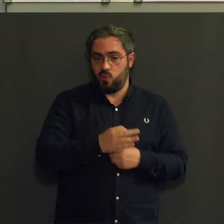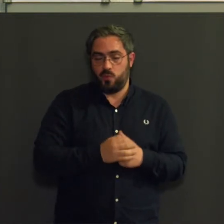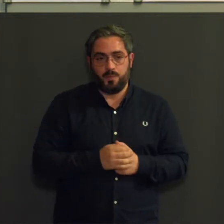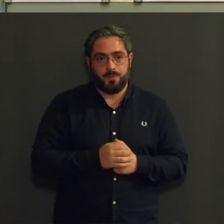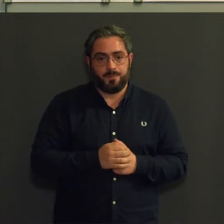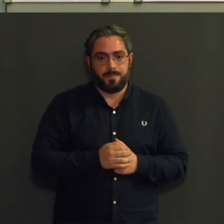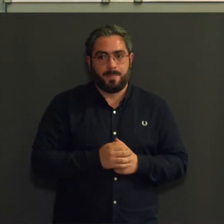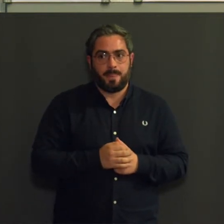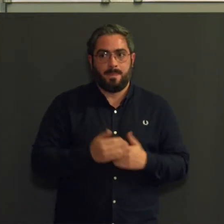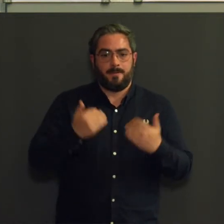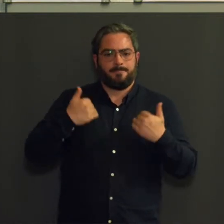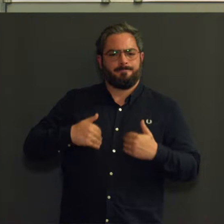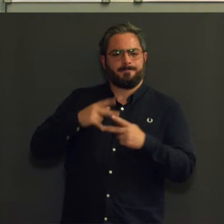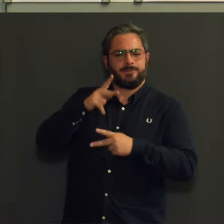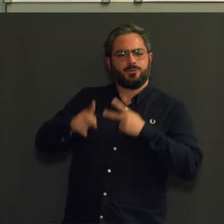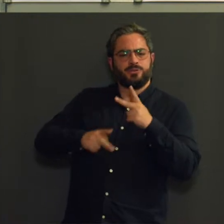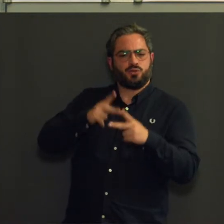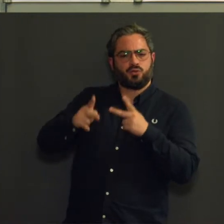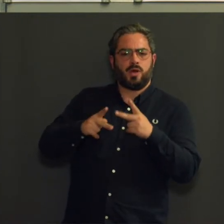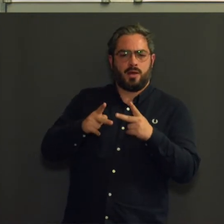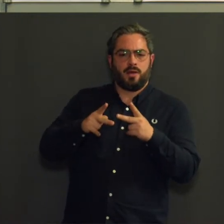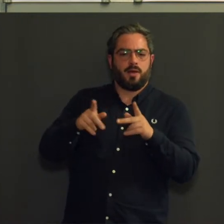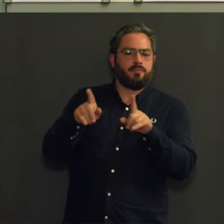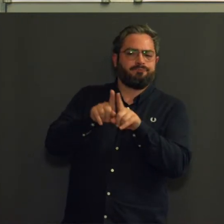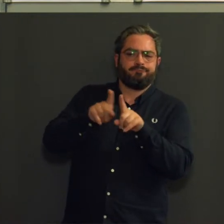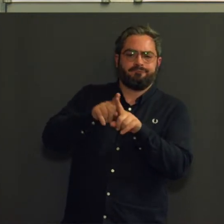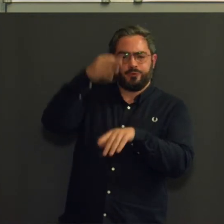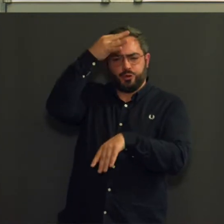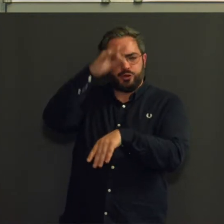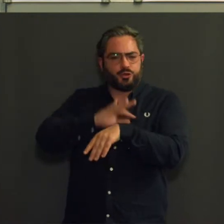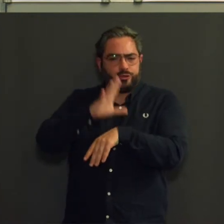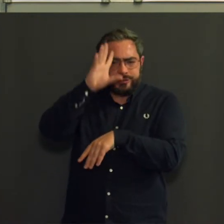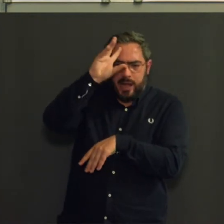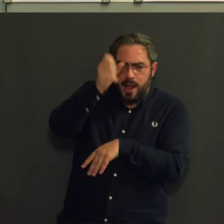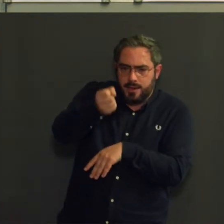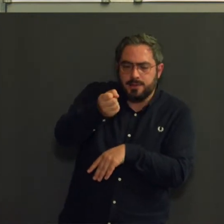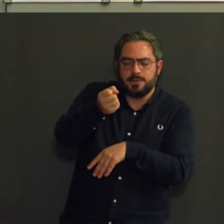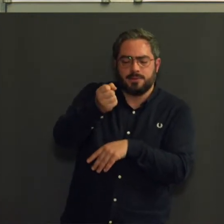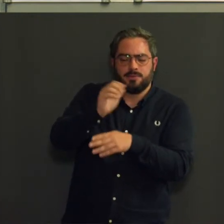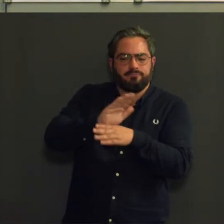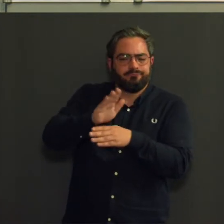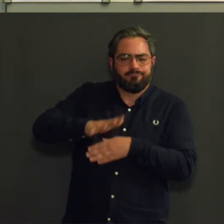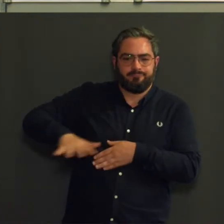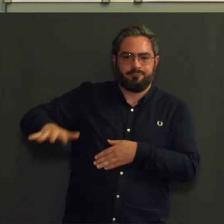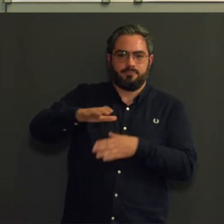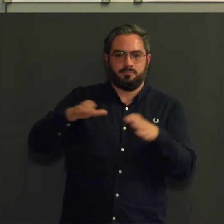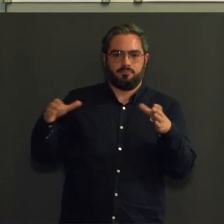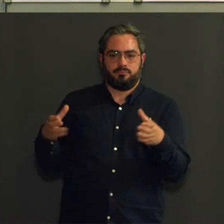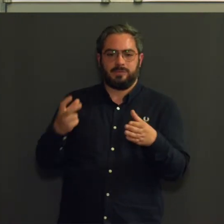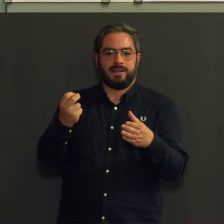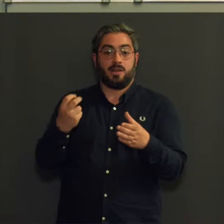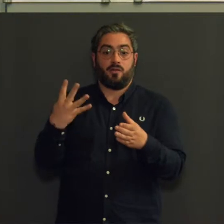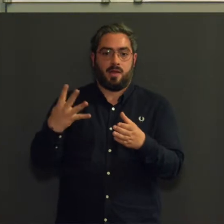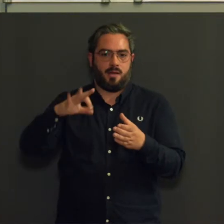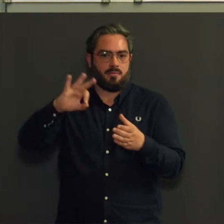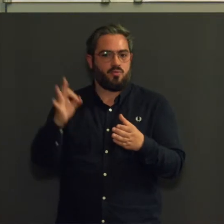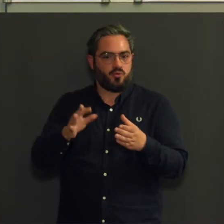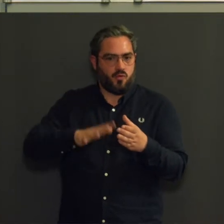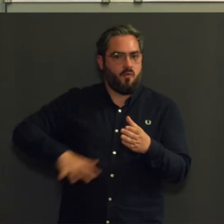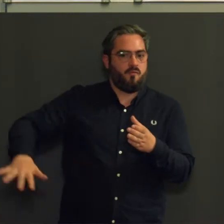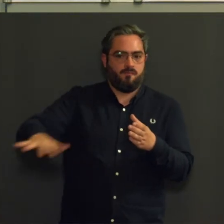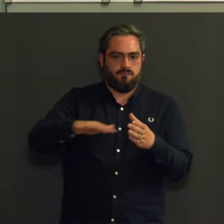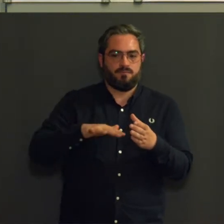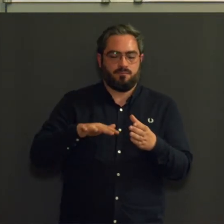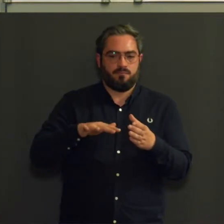niveau du personnel de santé de première ligne, comme les médecins généralistes par exemple, le taux est de 84%.